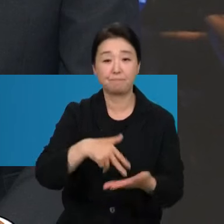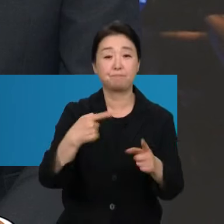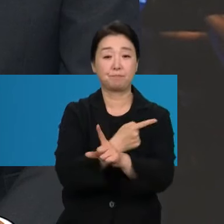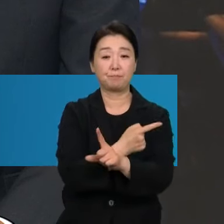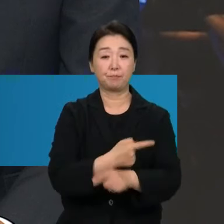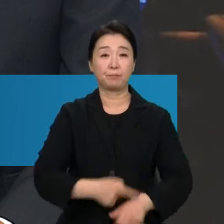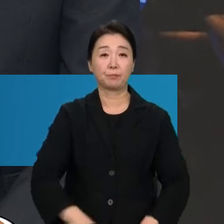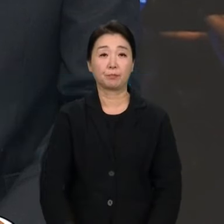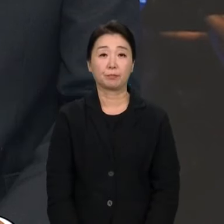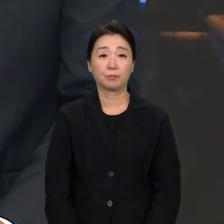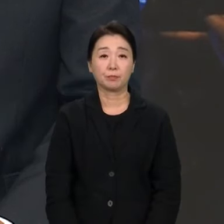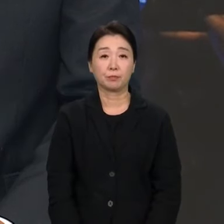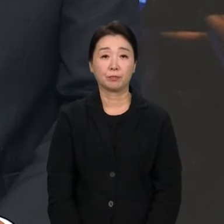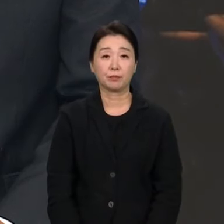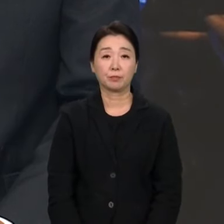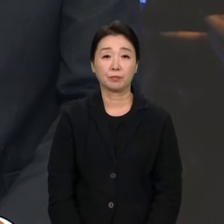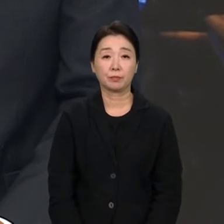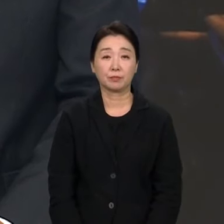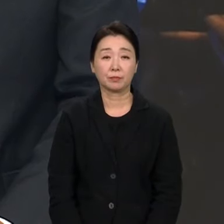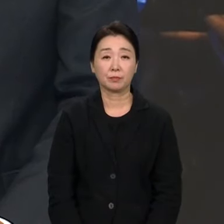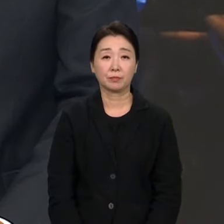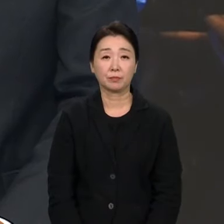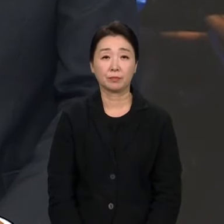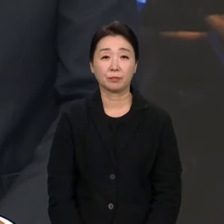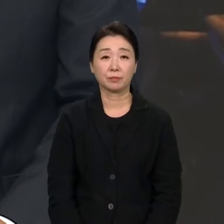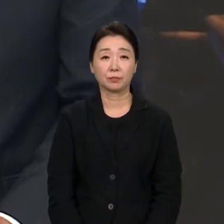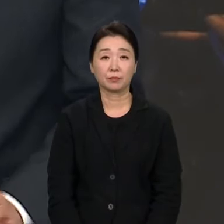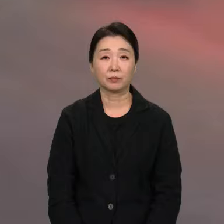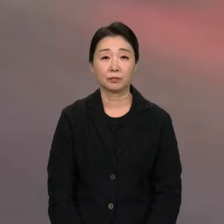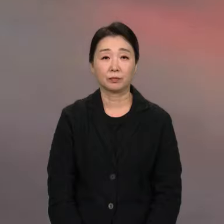걸로 파악됐습니다. 정인아 기자가 취재했습니다.